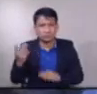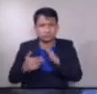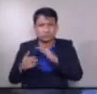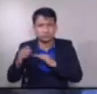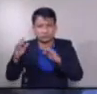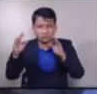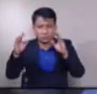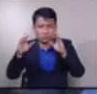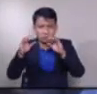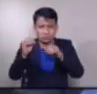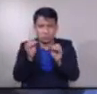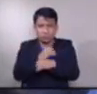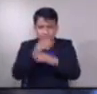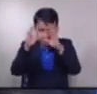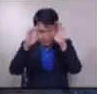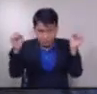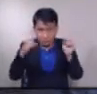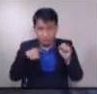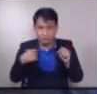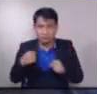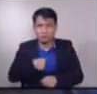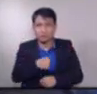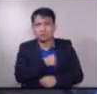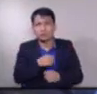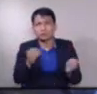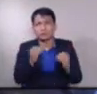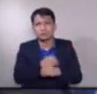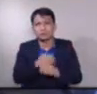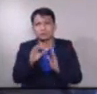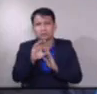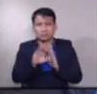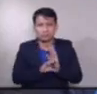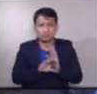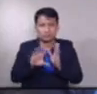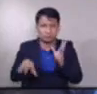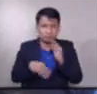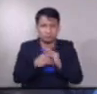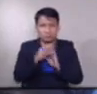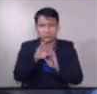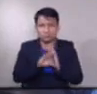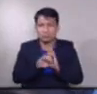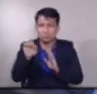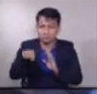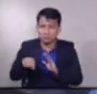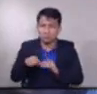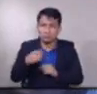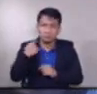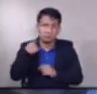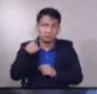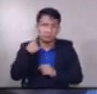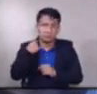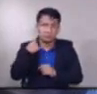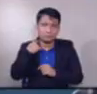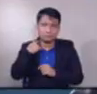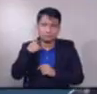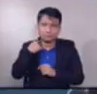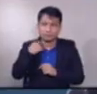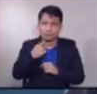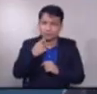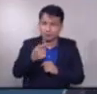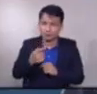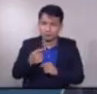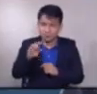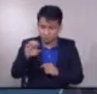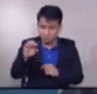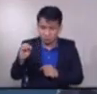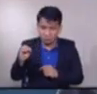I'm telling is that under the Senate Office, it's a constitutional commission. Kung alam ko na... But that's already executive. Eh,